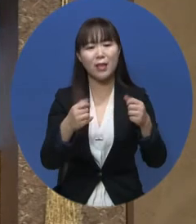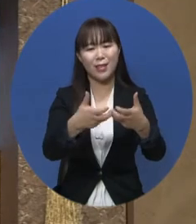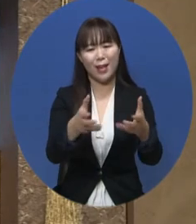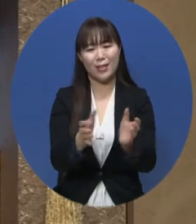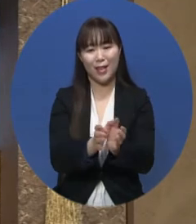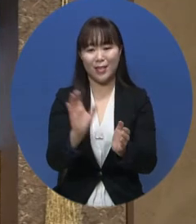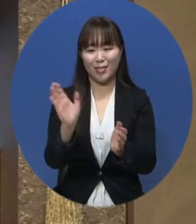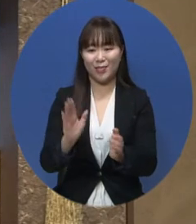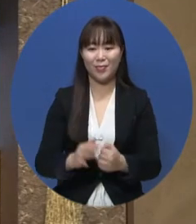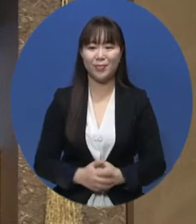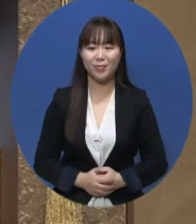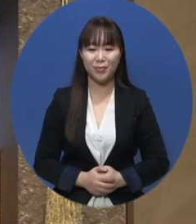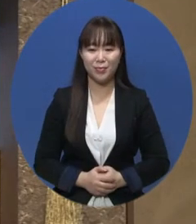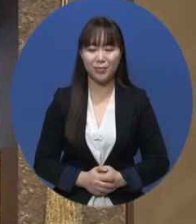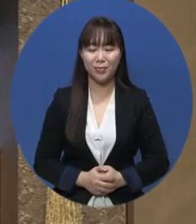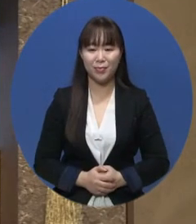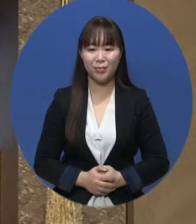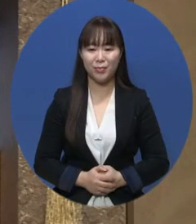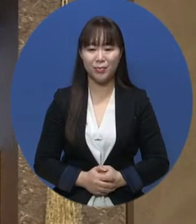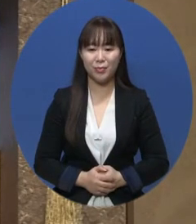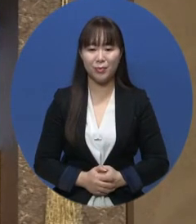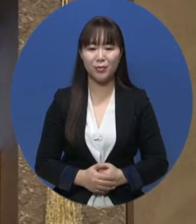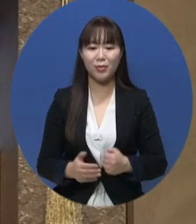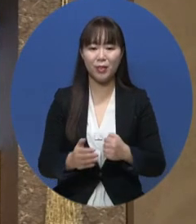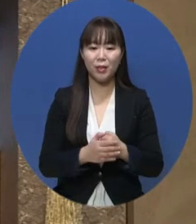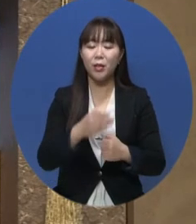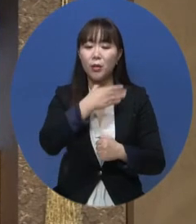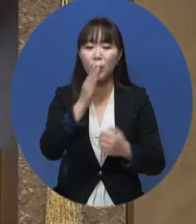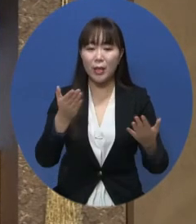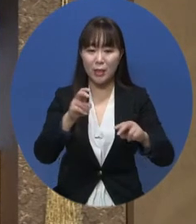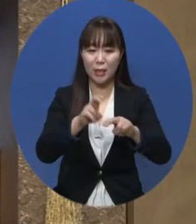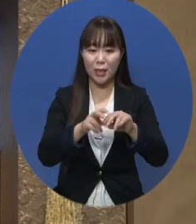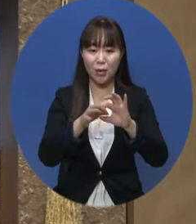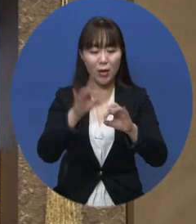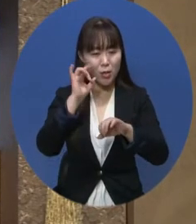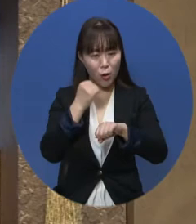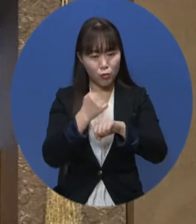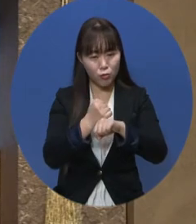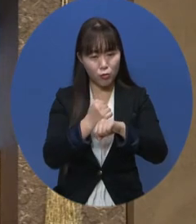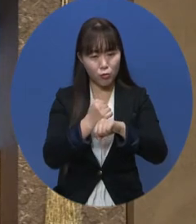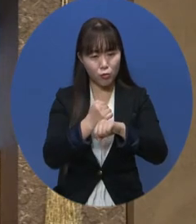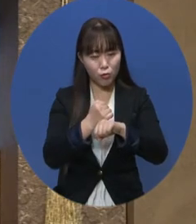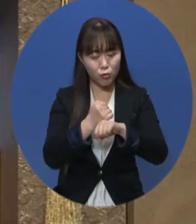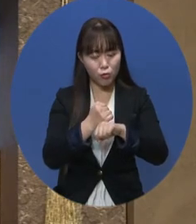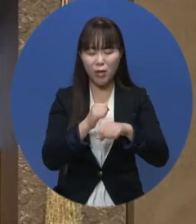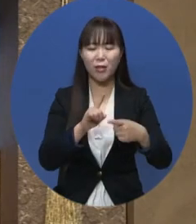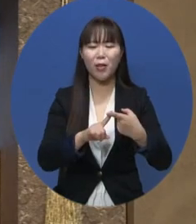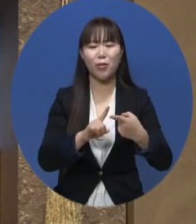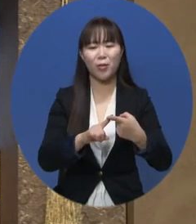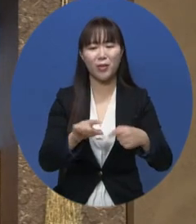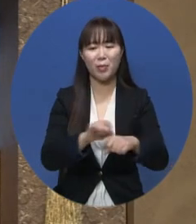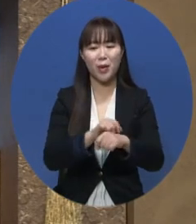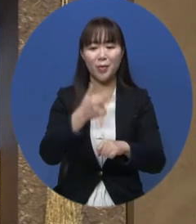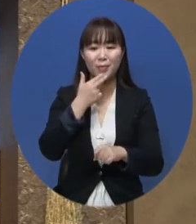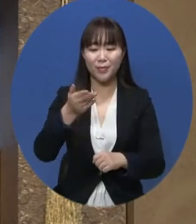단체는 아닙니다. 예. 그래서 노인 일자리에 대한 연구나 그런 부분은 하고 있지는